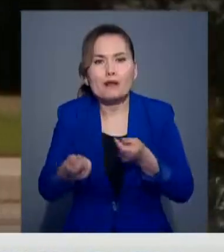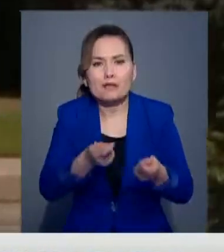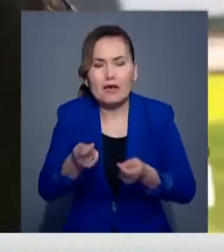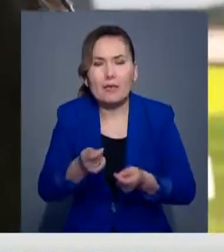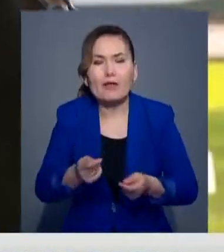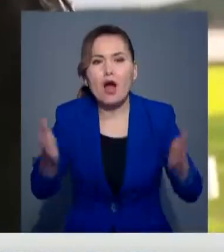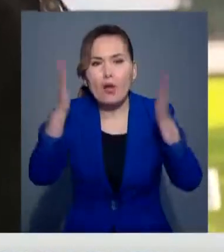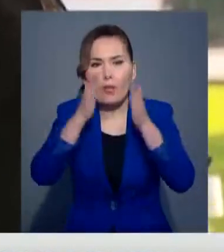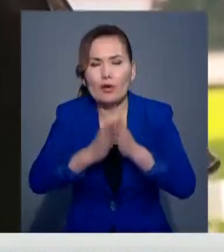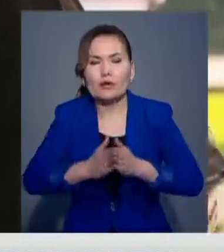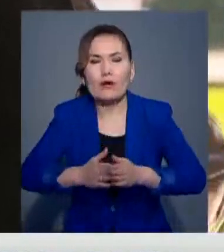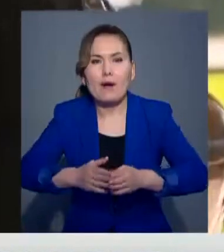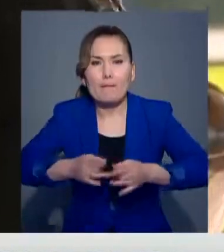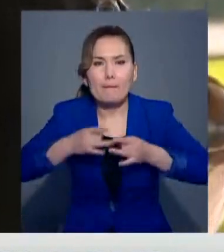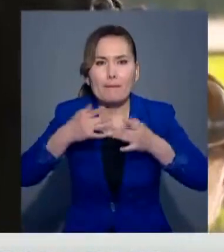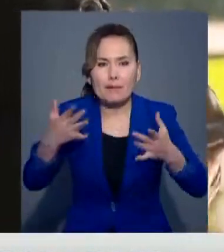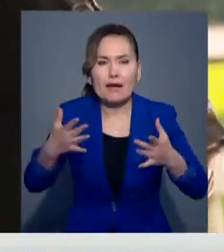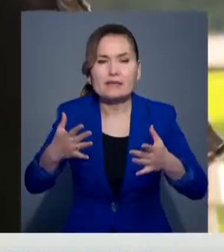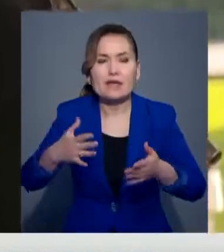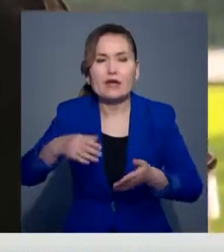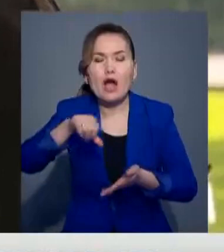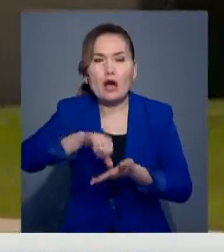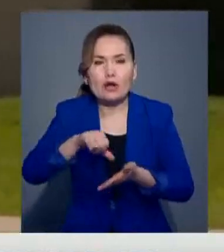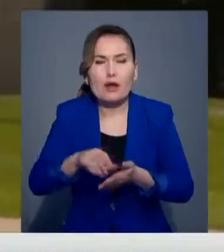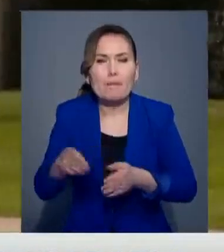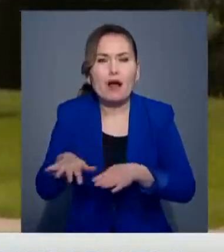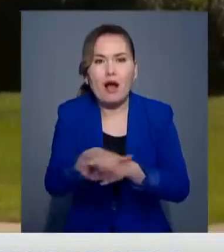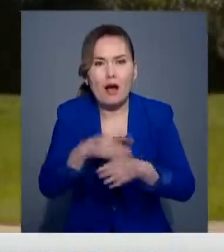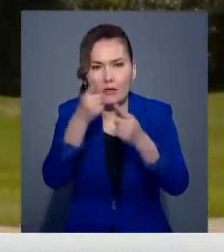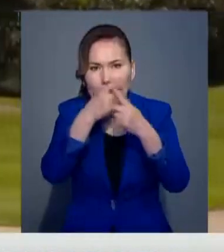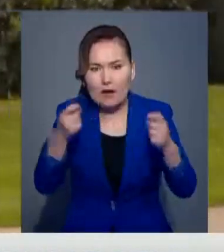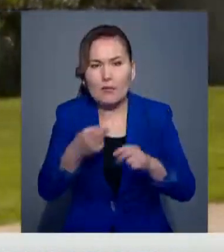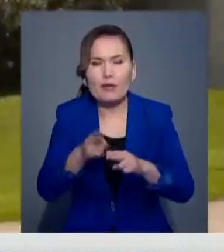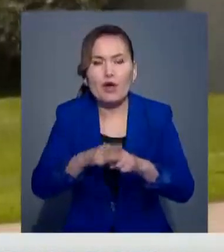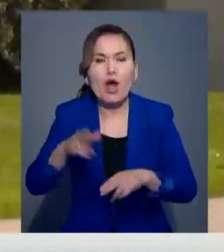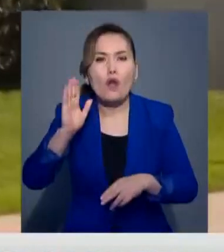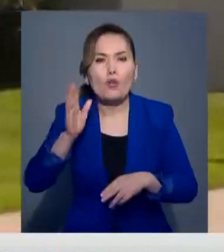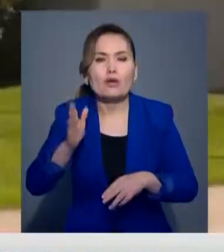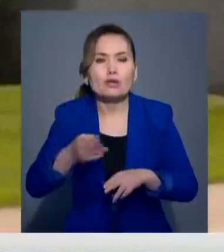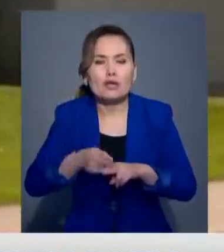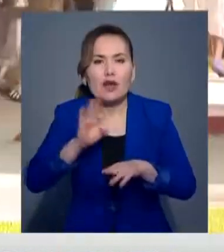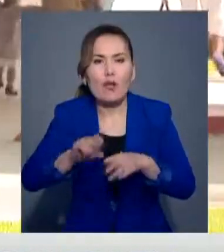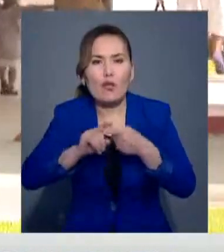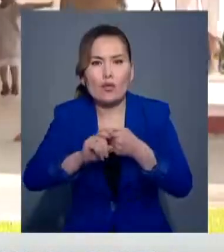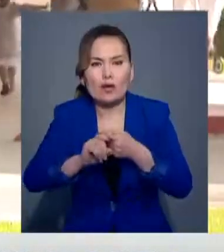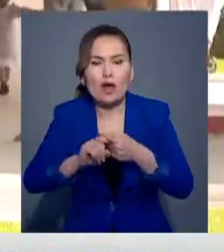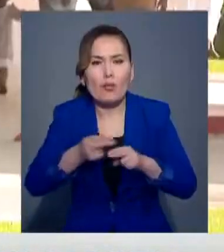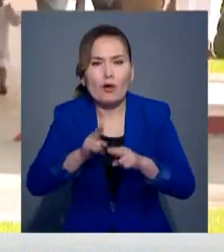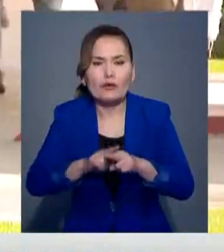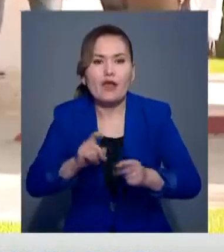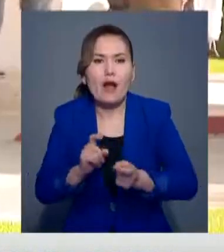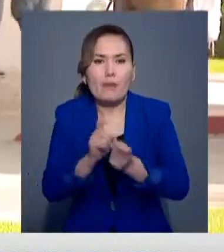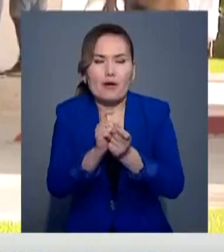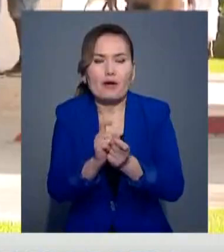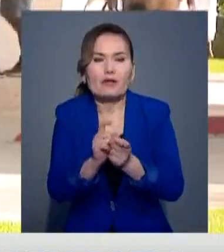атап өтетін бүкіл халыққа үндеу жасады. Антонио Гутерриш бейбітшілікке жету және COVID-19 вирусын жеңу үшін